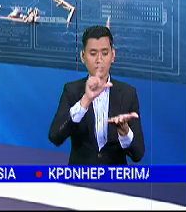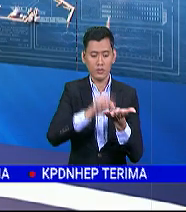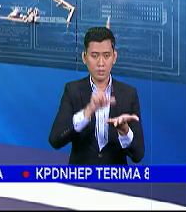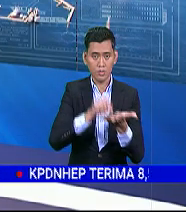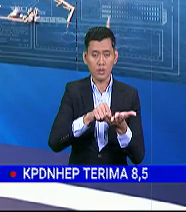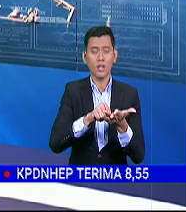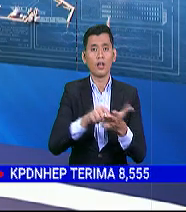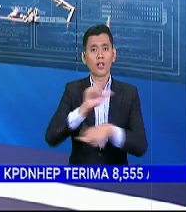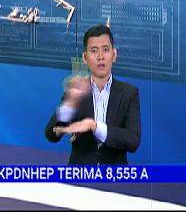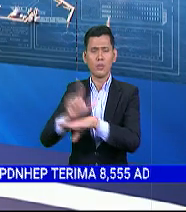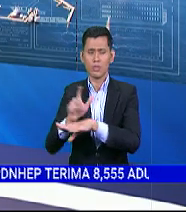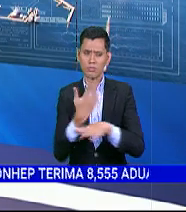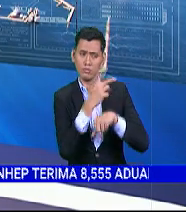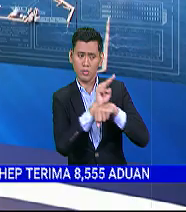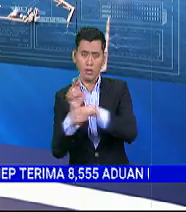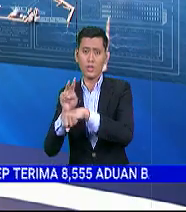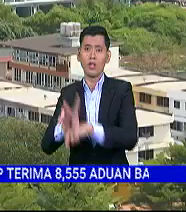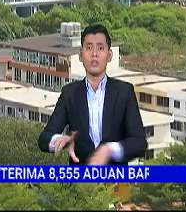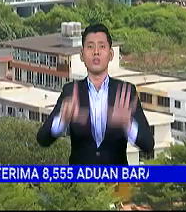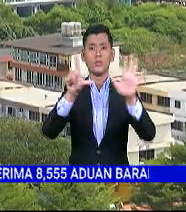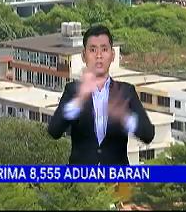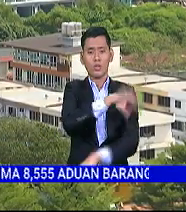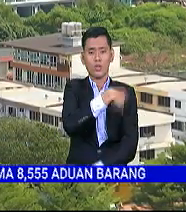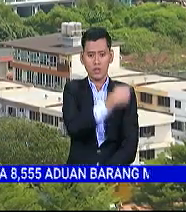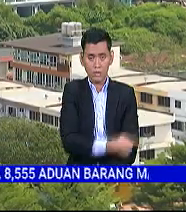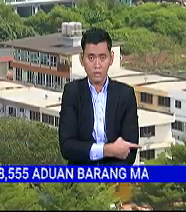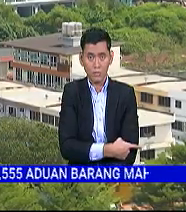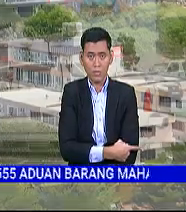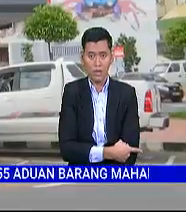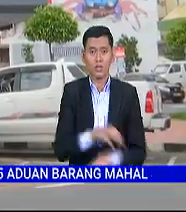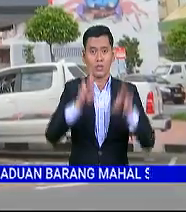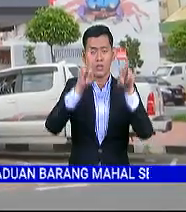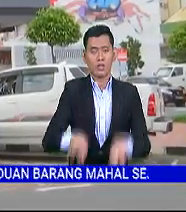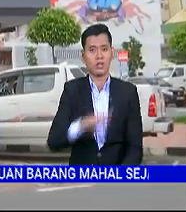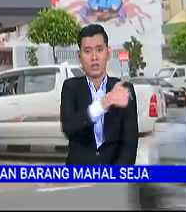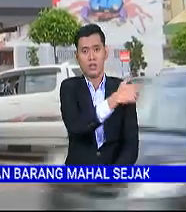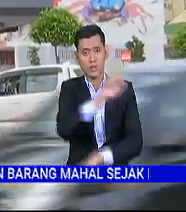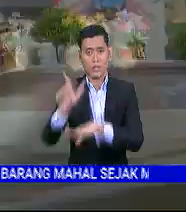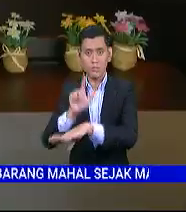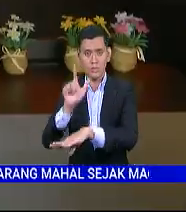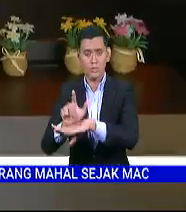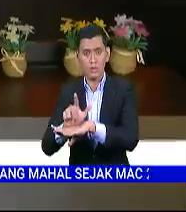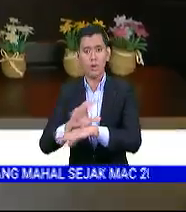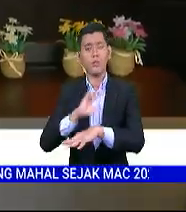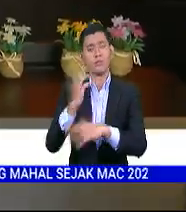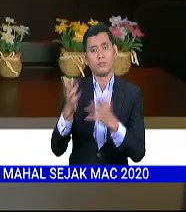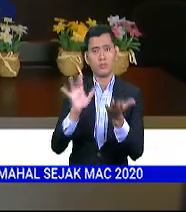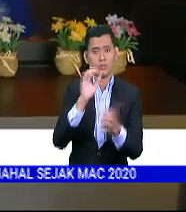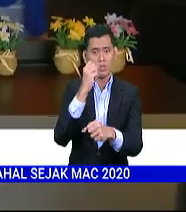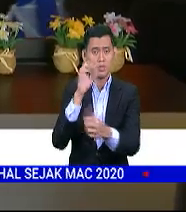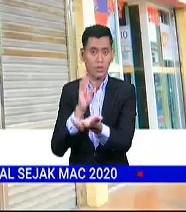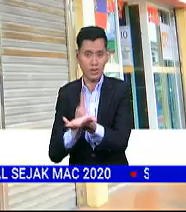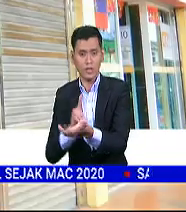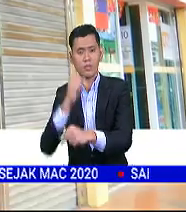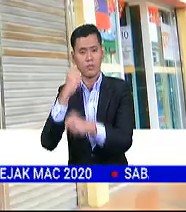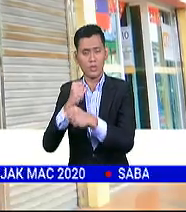berkesempatan meninjau 7 klinik swasta terlibat. Selain warga Labuan, pengamal perubatan bertugas yang ditemui juga memberi